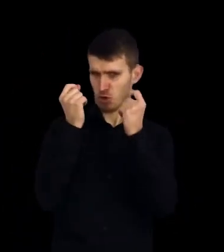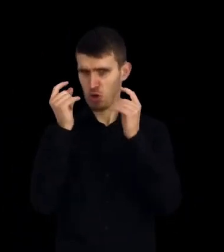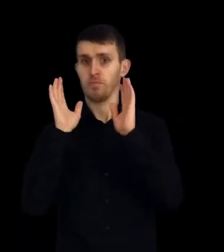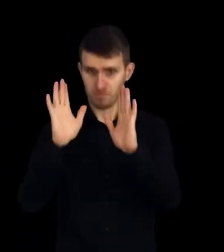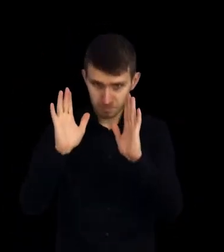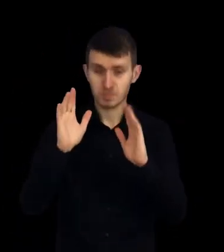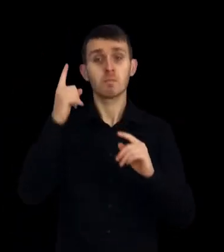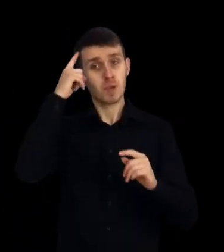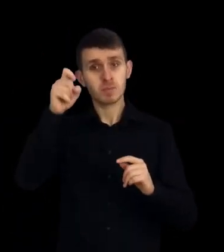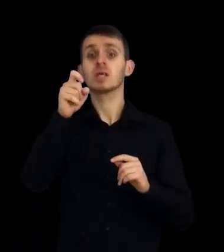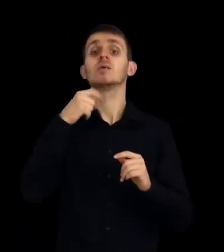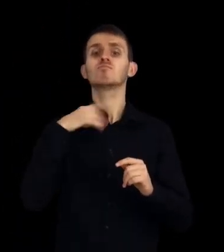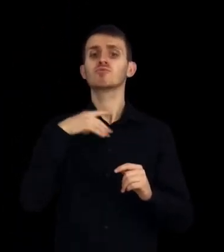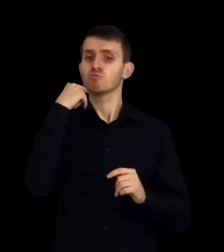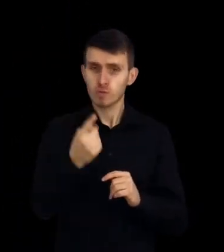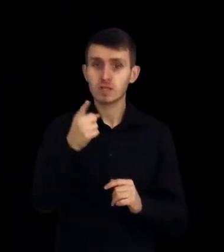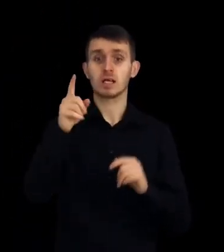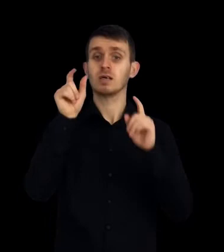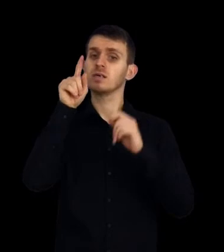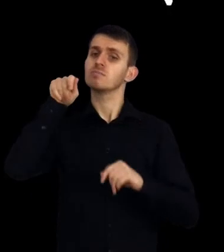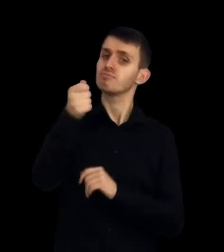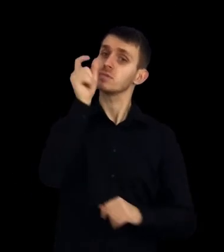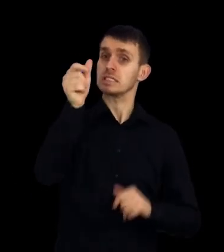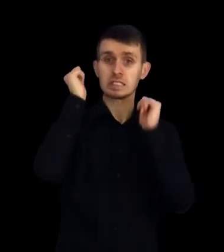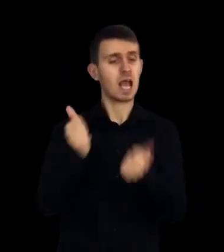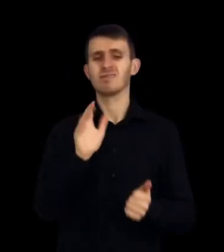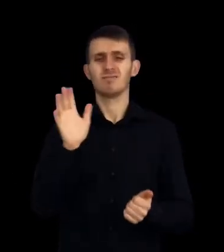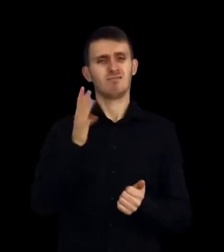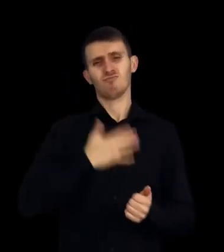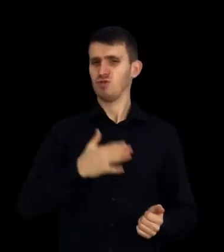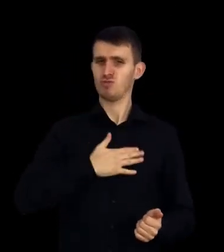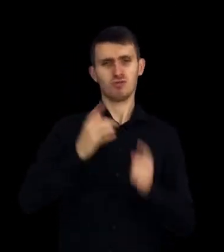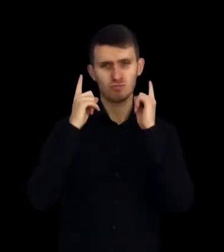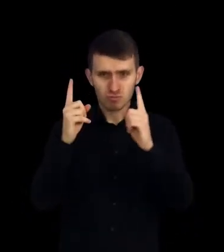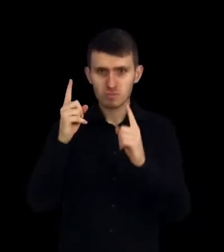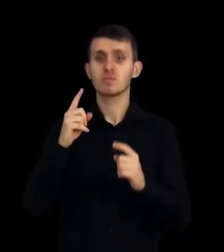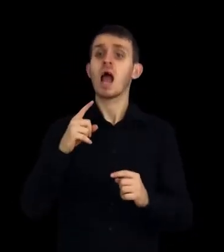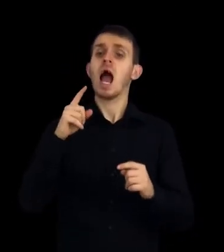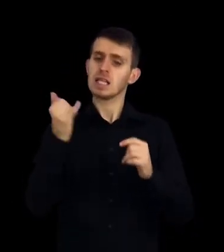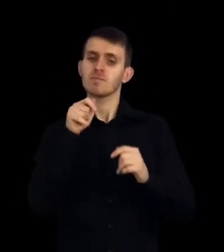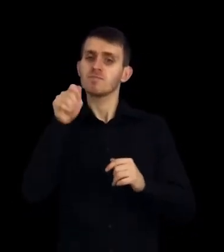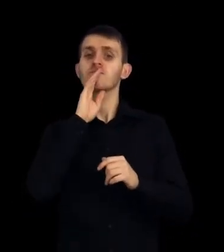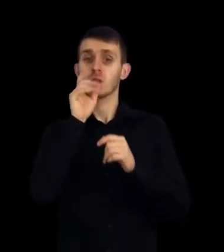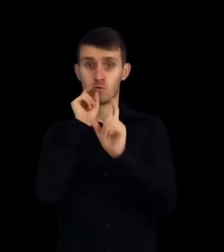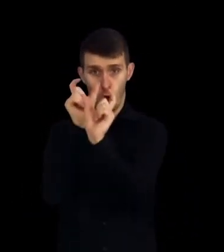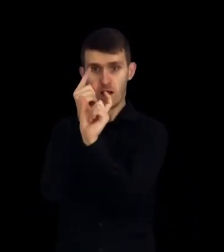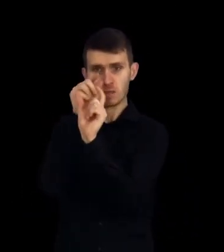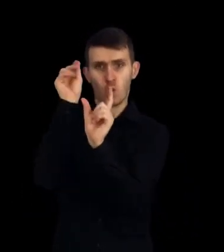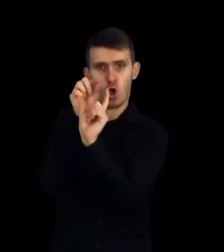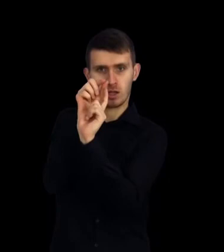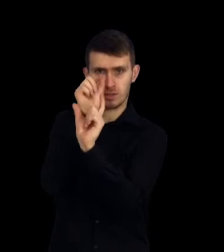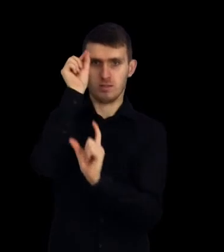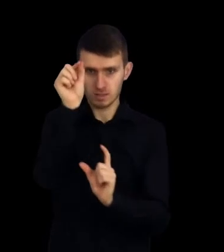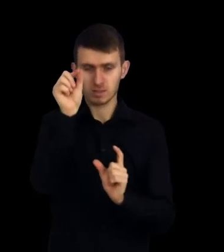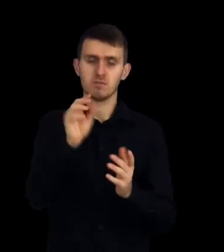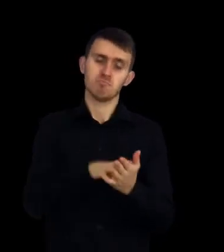myślę że coś już wiemy o zmiennych tak jak mówiłem zmienna może mieć dowolny symbol lecz zwykle używamy liter